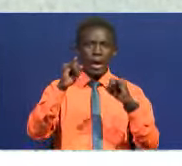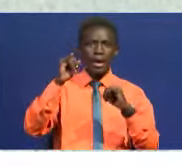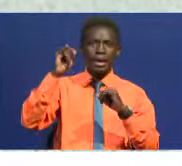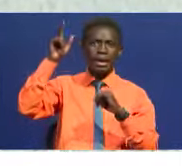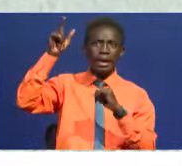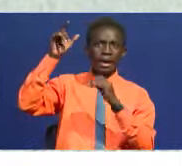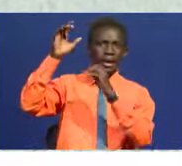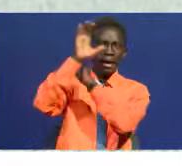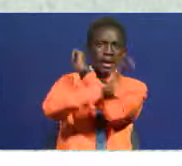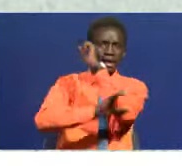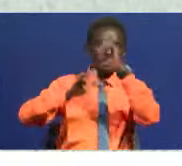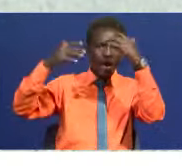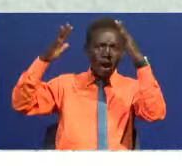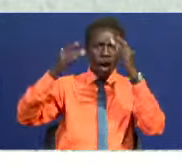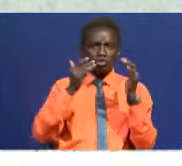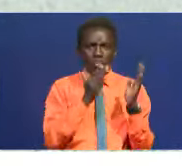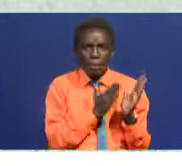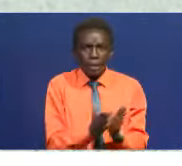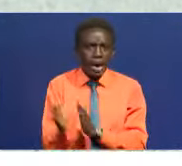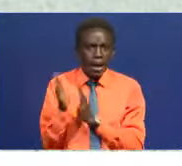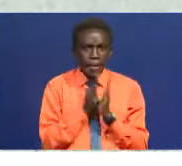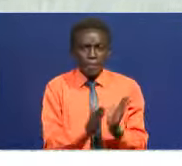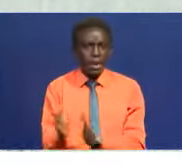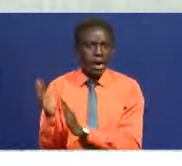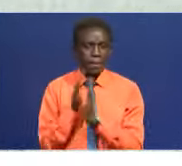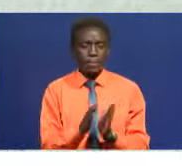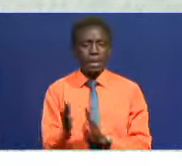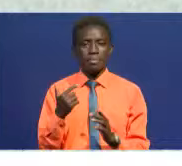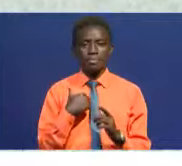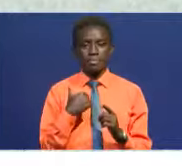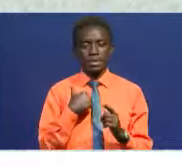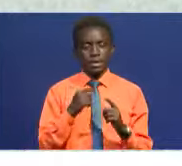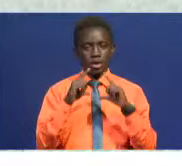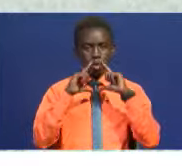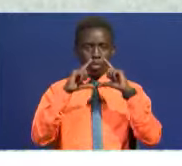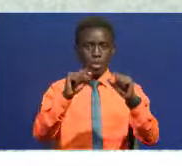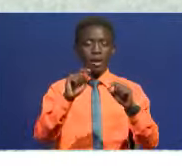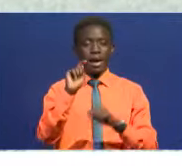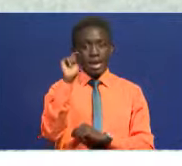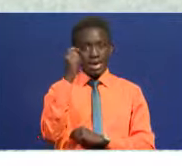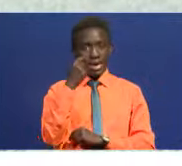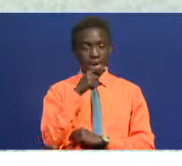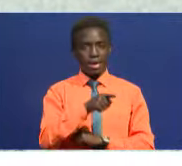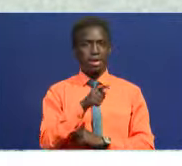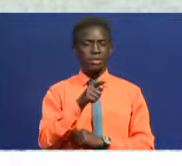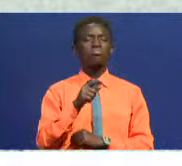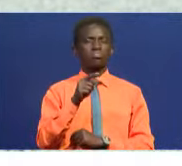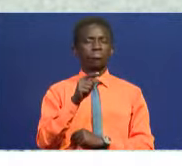wapi, kupanga mambo ya nini, mimi nataka niwaambie, Kenya is a democratic nation